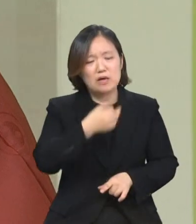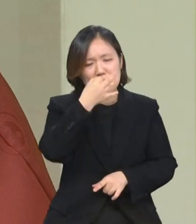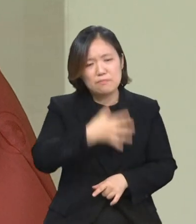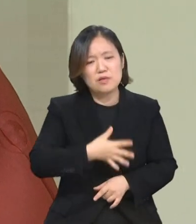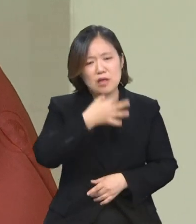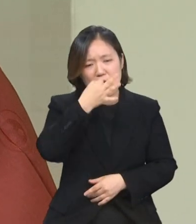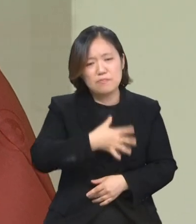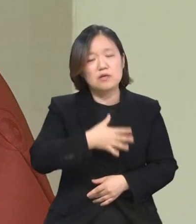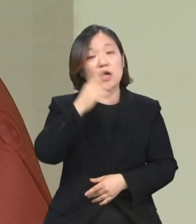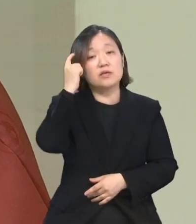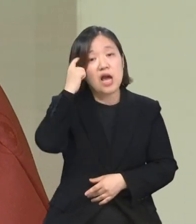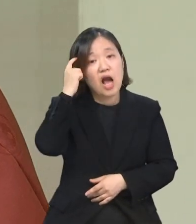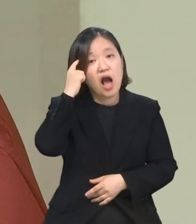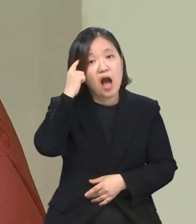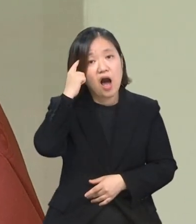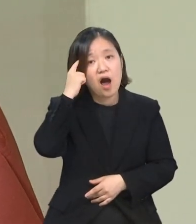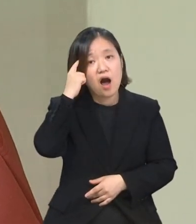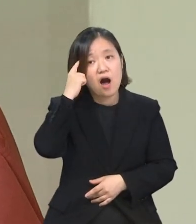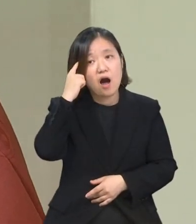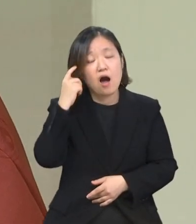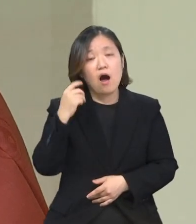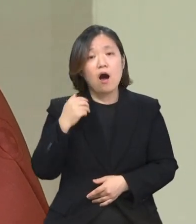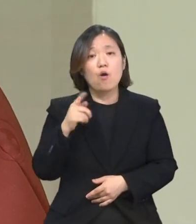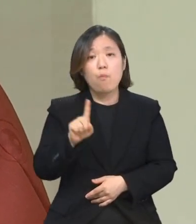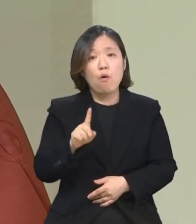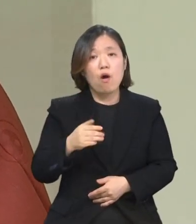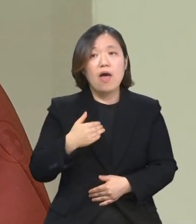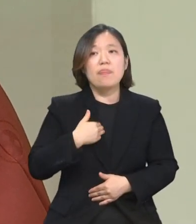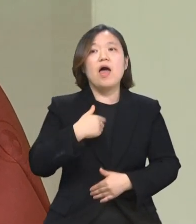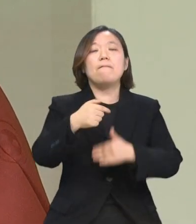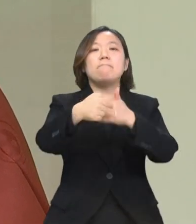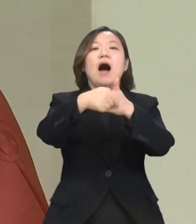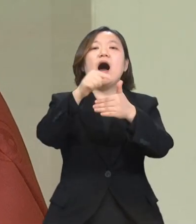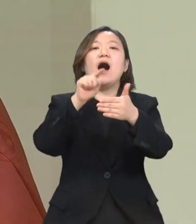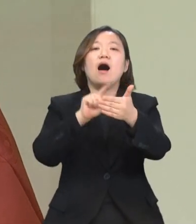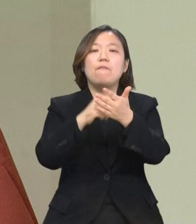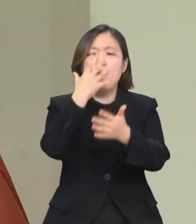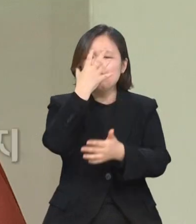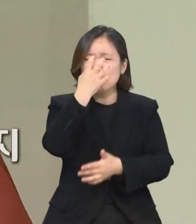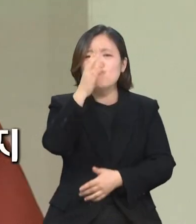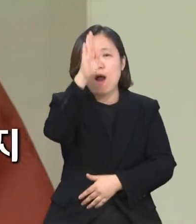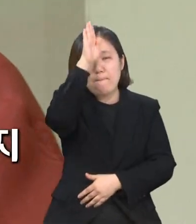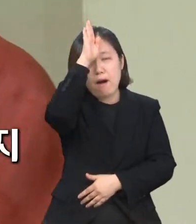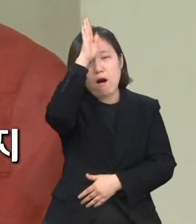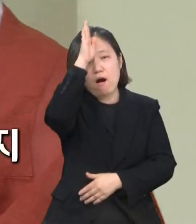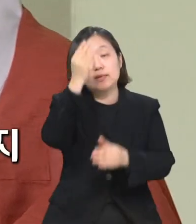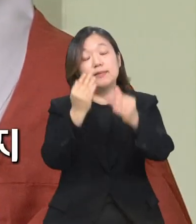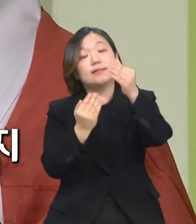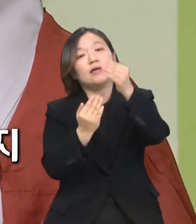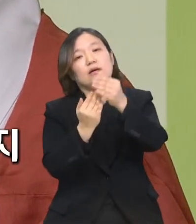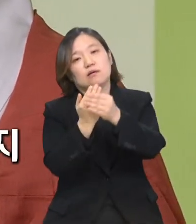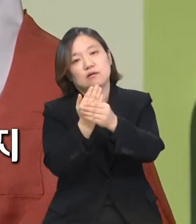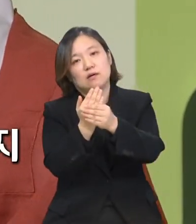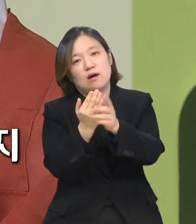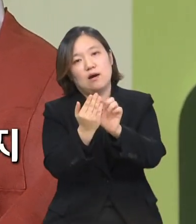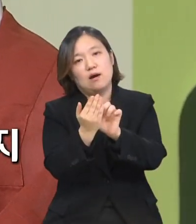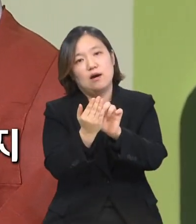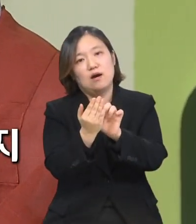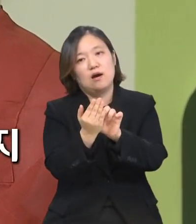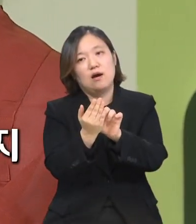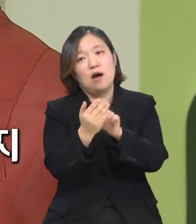보니까 점점 마음에 막 우울증이 막 이제 쌓이는 거죠 그래서 정말 우울증 증세가 왔대요